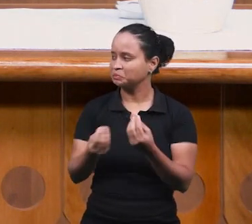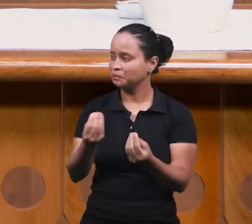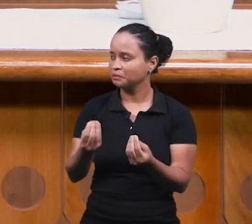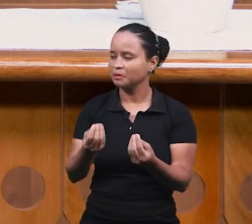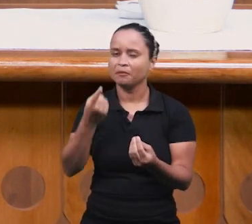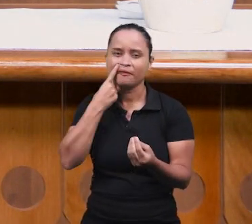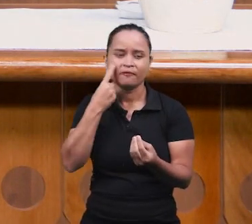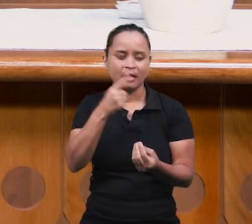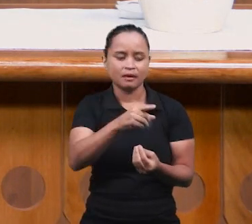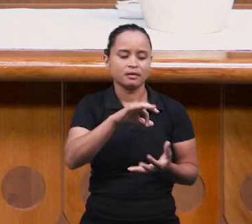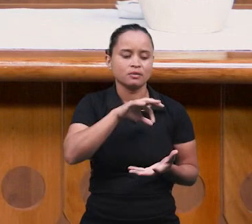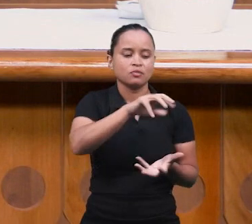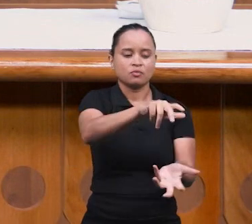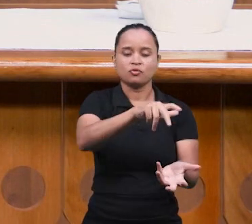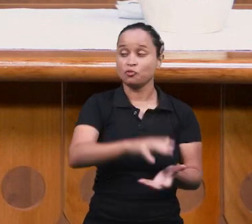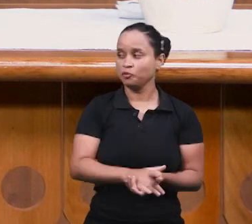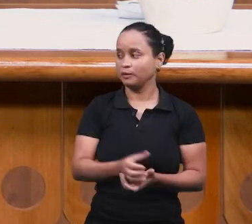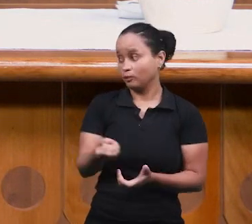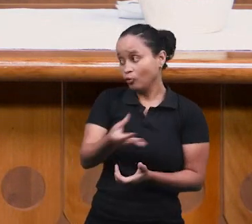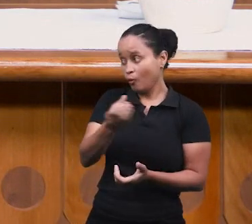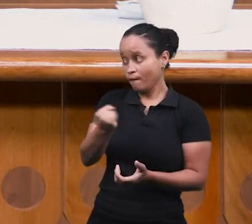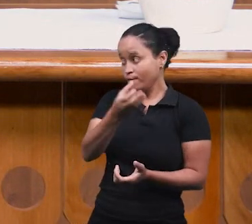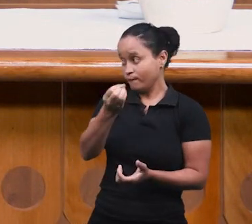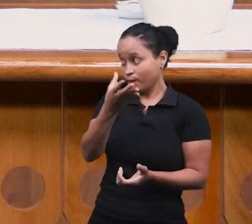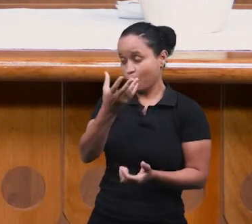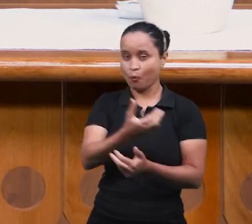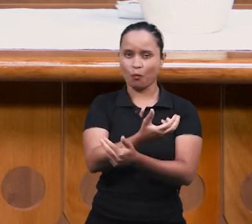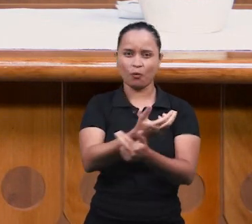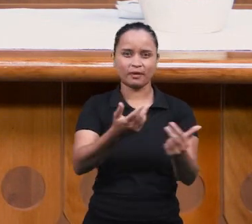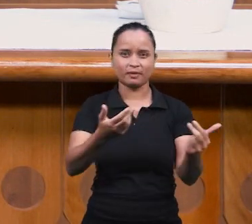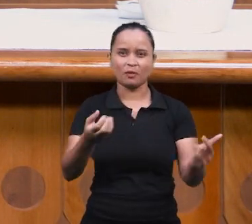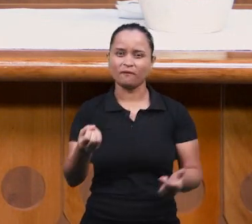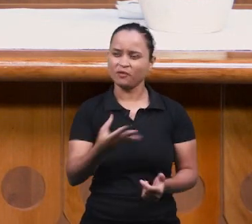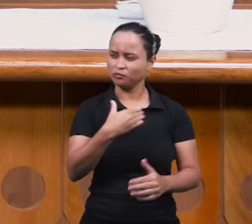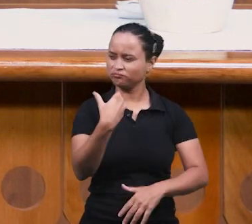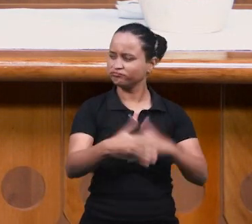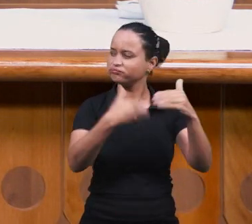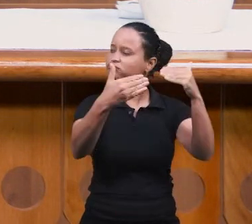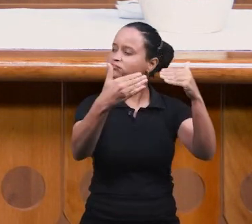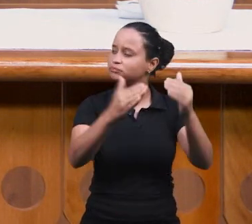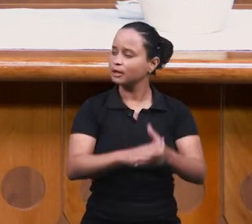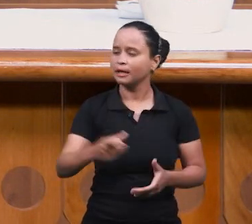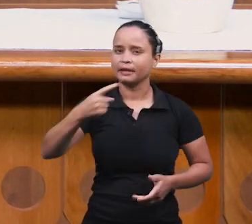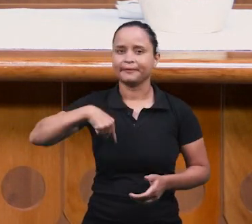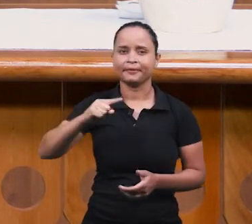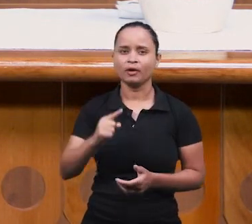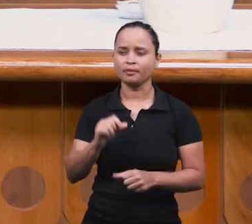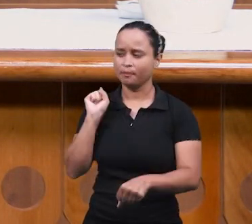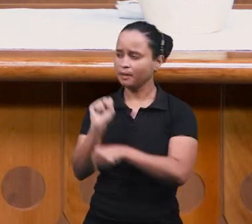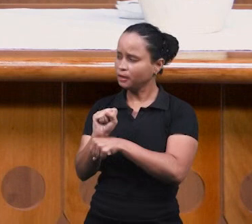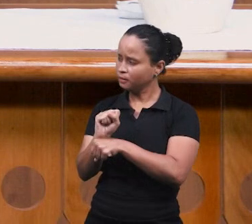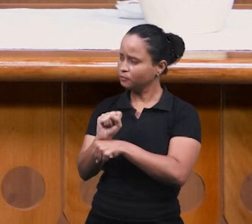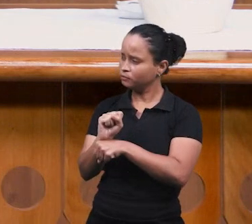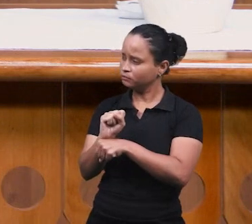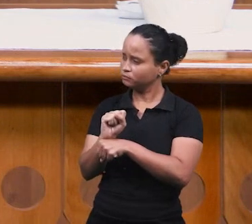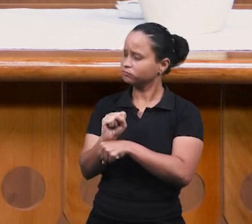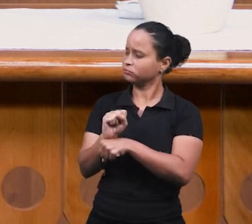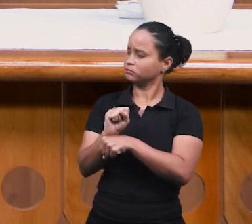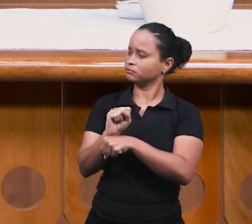La mère a vu ces questions, a compris ce que la jeune fille était en train de dire et elle a dit,